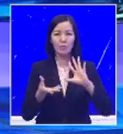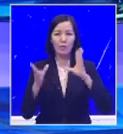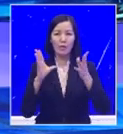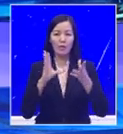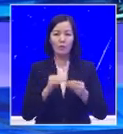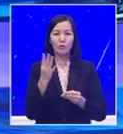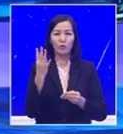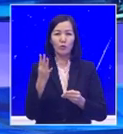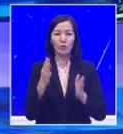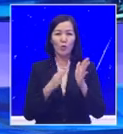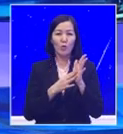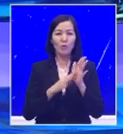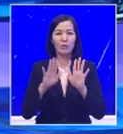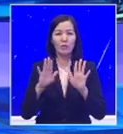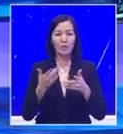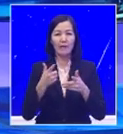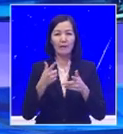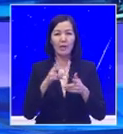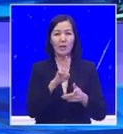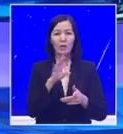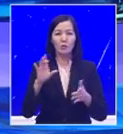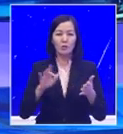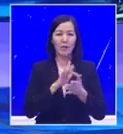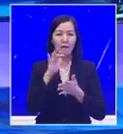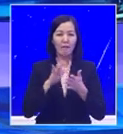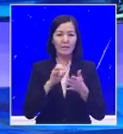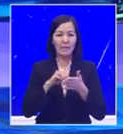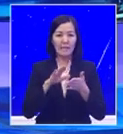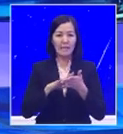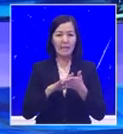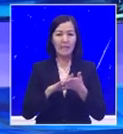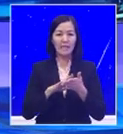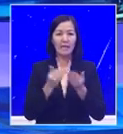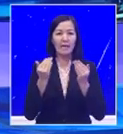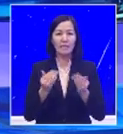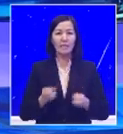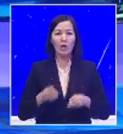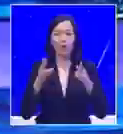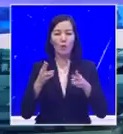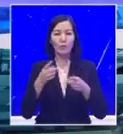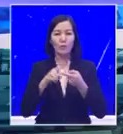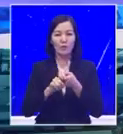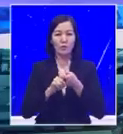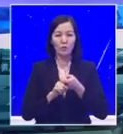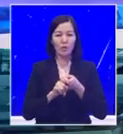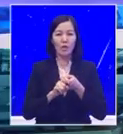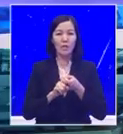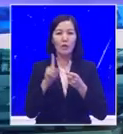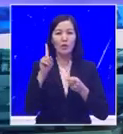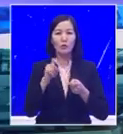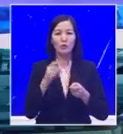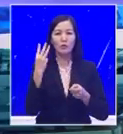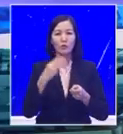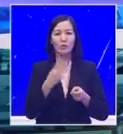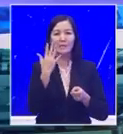республикада соңғы 9 жағдай Нұр-Сұлтан қаласынан тіркелген. Осылайша елде қазір қауіпті індетті жұқтырғандар саны